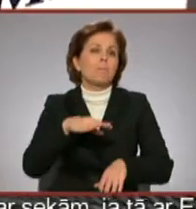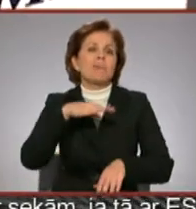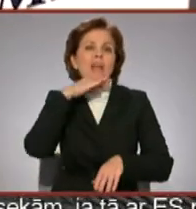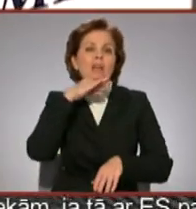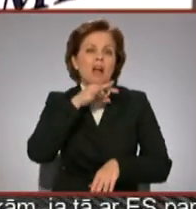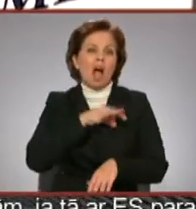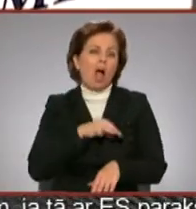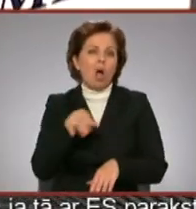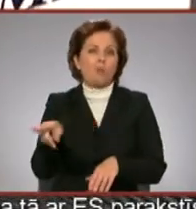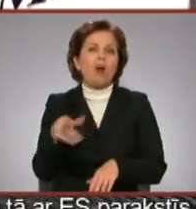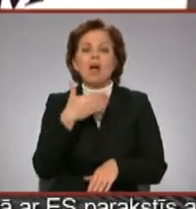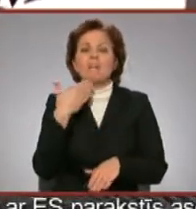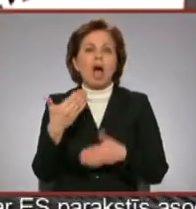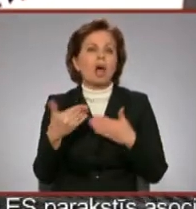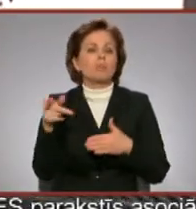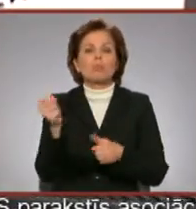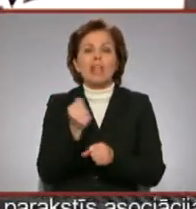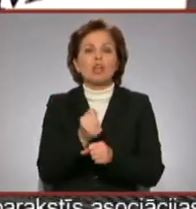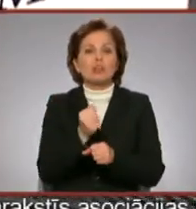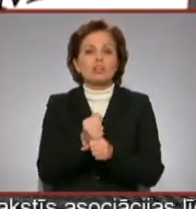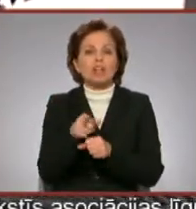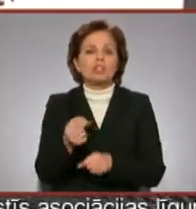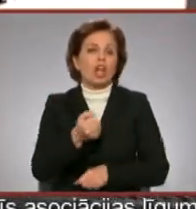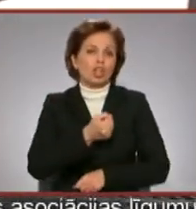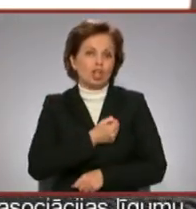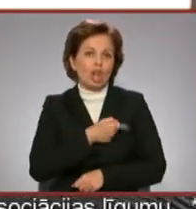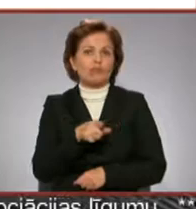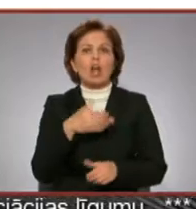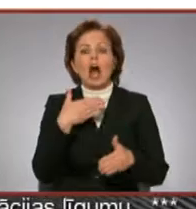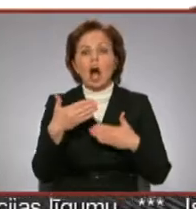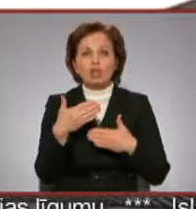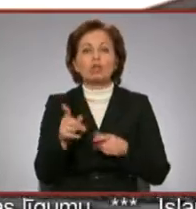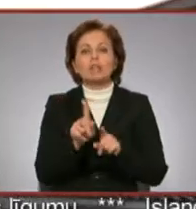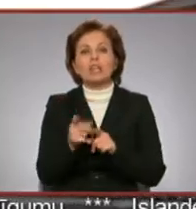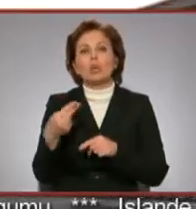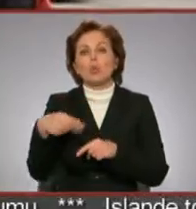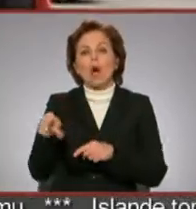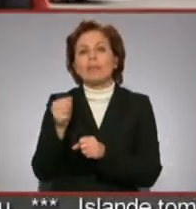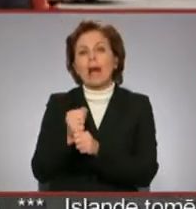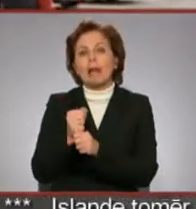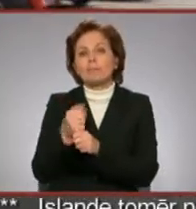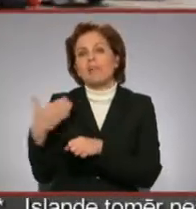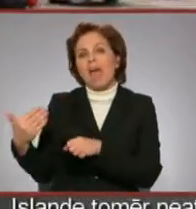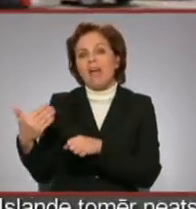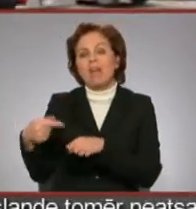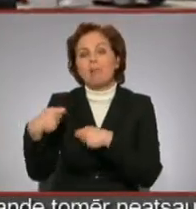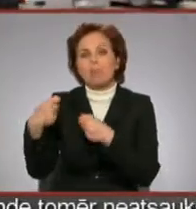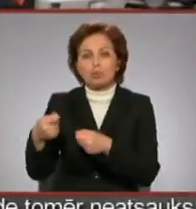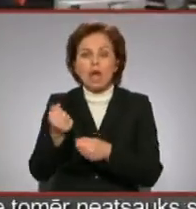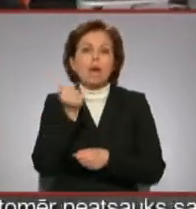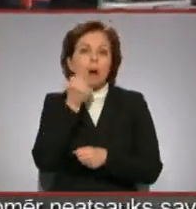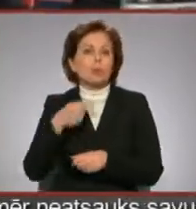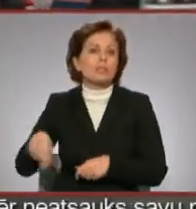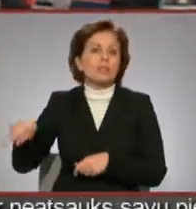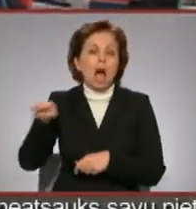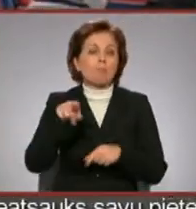viņi varbūt pat nenostrādā to, ko viņiem ir jānostrādā. Un, diemžēl šāda attieksme arī no darba devēja puses vēl pastāv. No Bauskas un apkārtnes novada